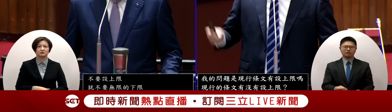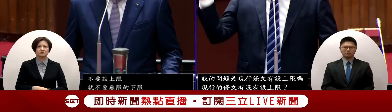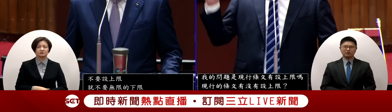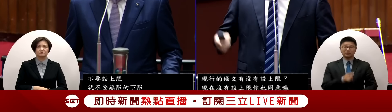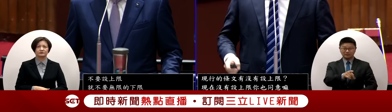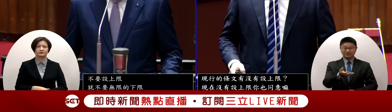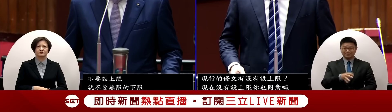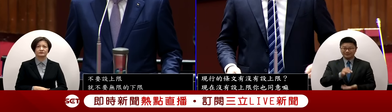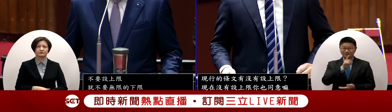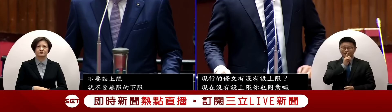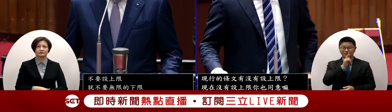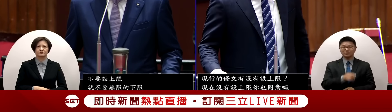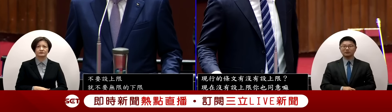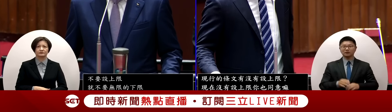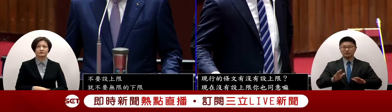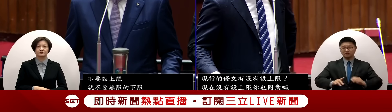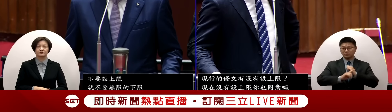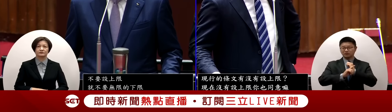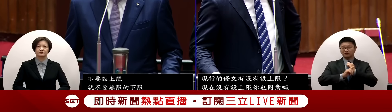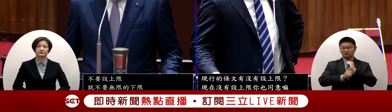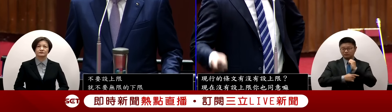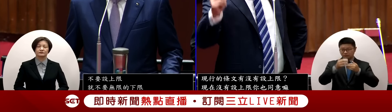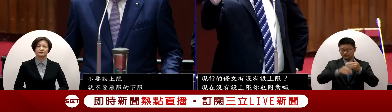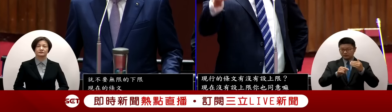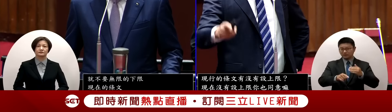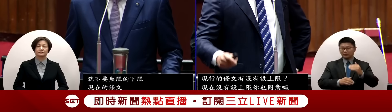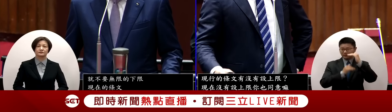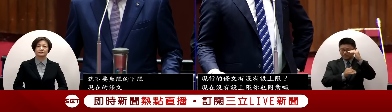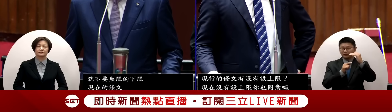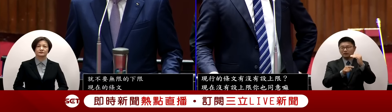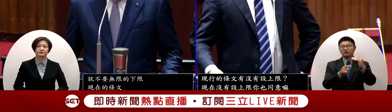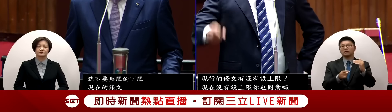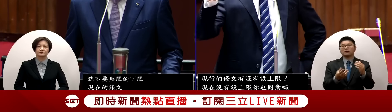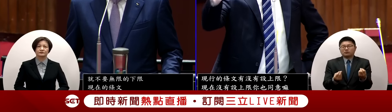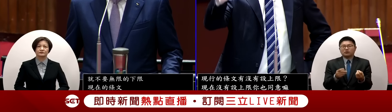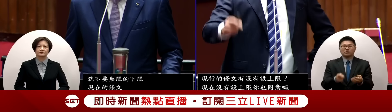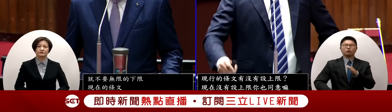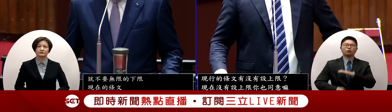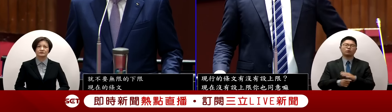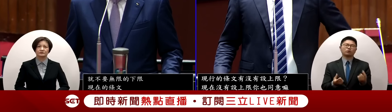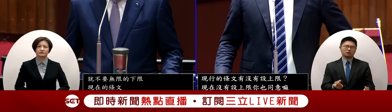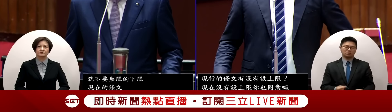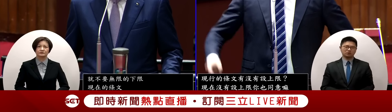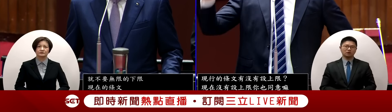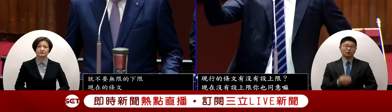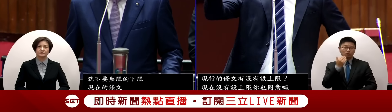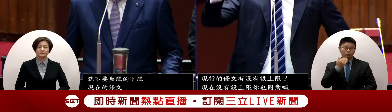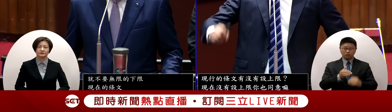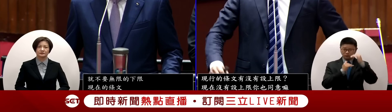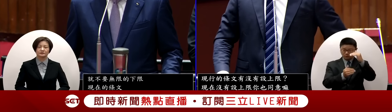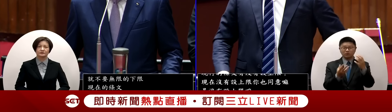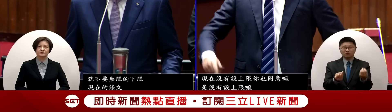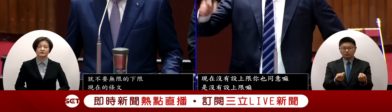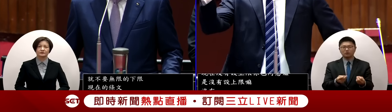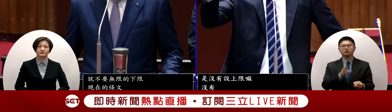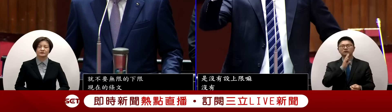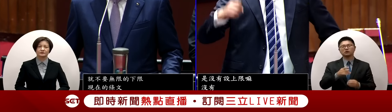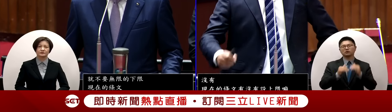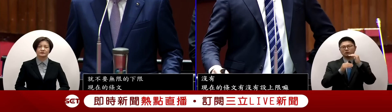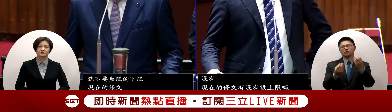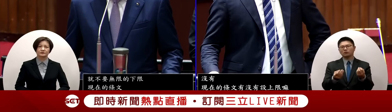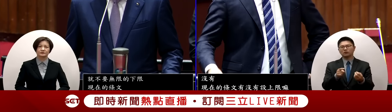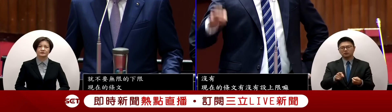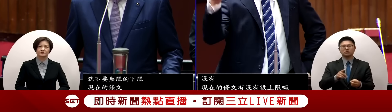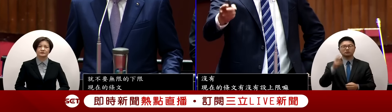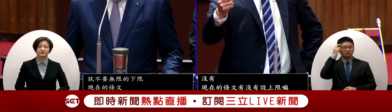看法，现行的条文是不是也违宪？只要没有设上限，就是无限期；只要没有设上限，就是违